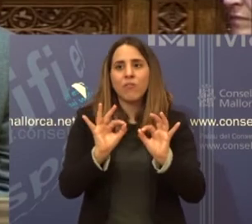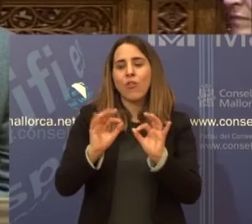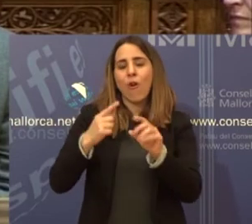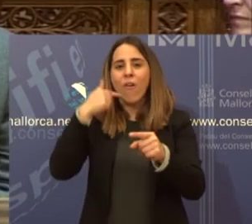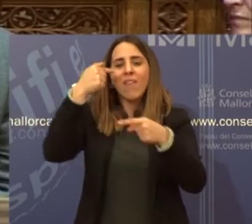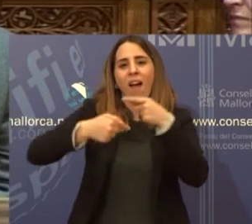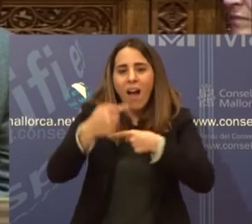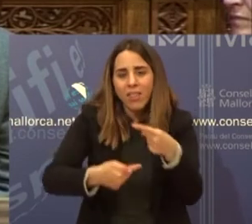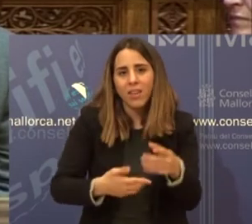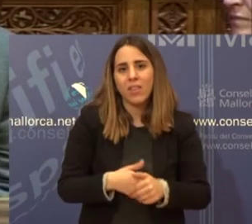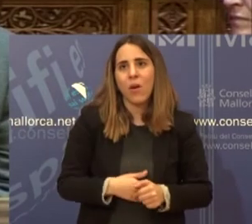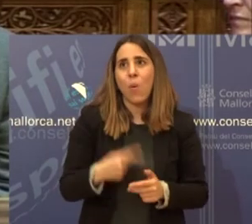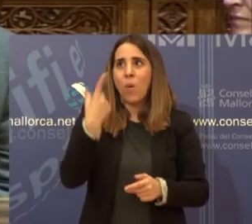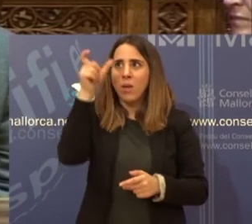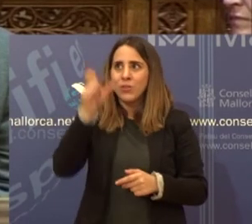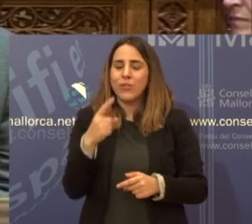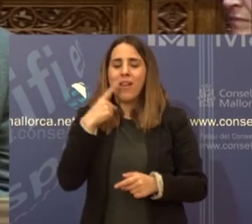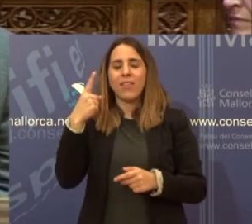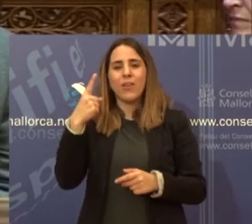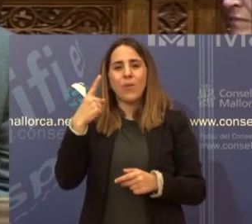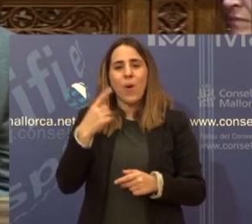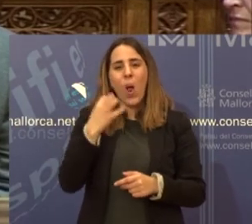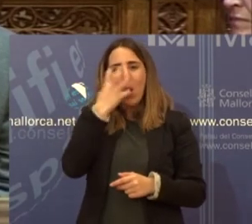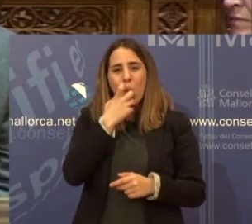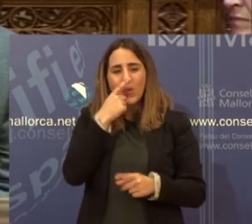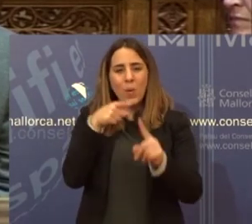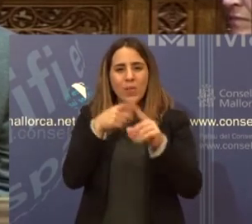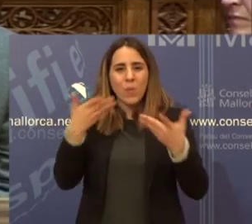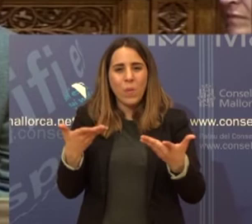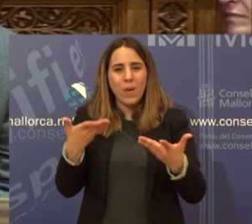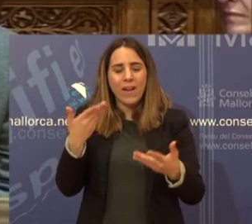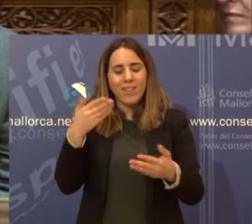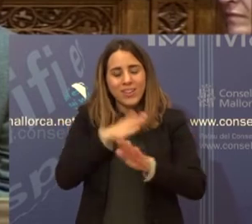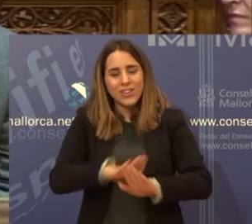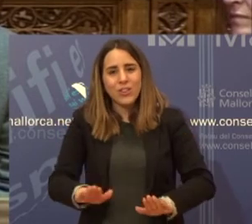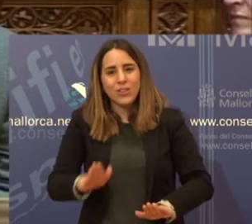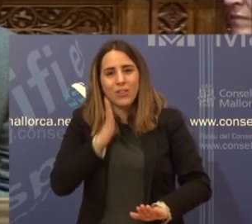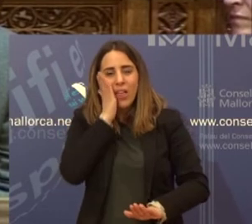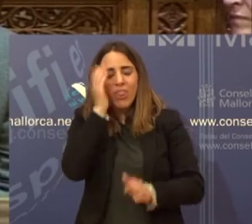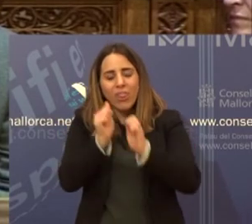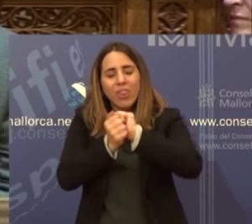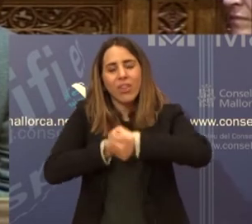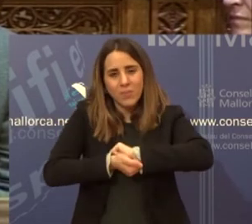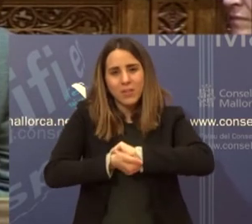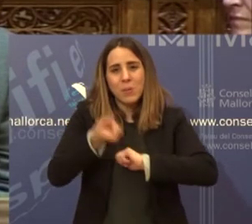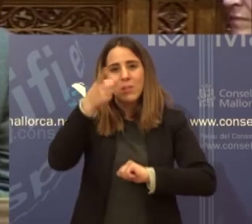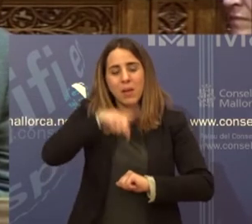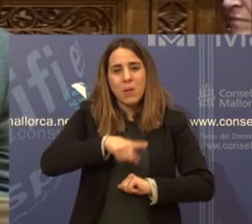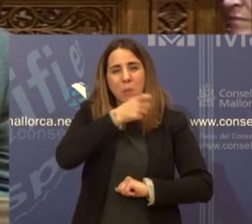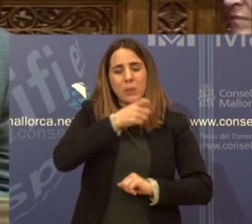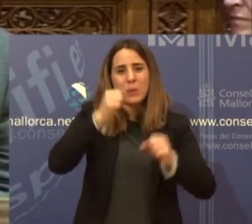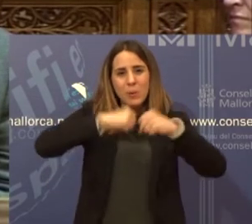cada dia. Qualcú va dir que els contes serveixen perquè els infants s'adonguin, però perquè les